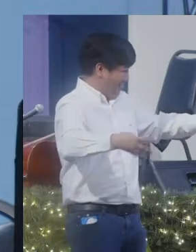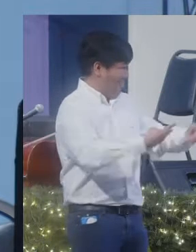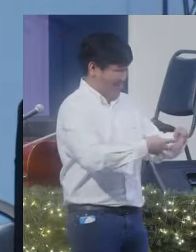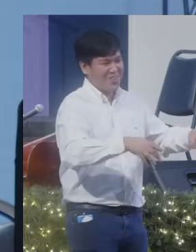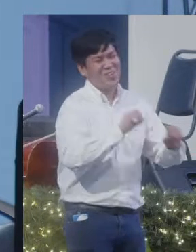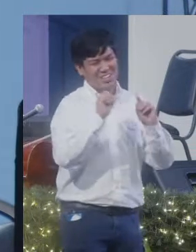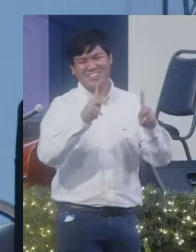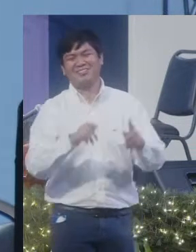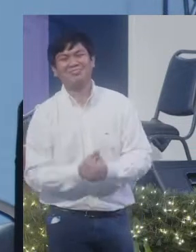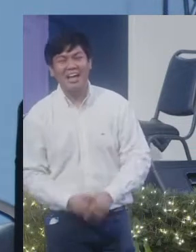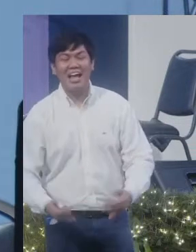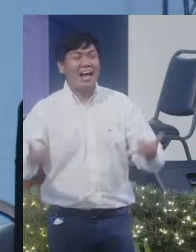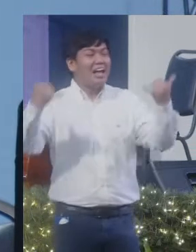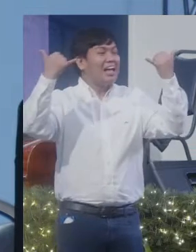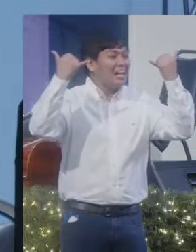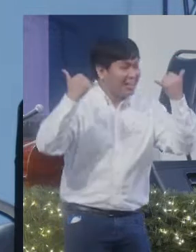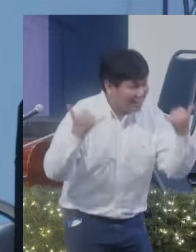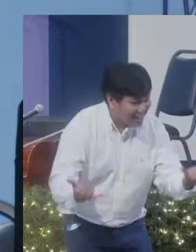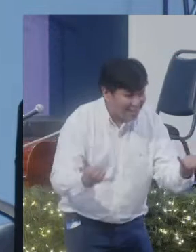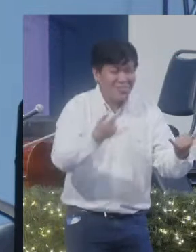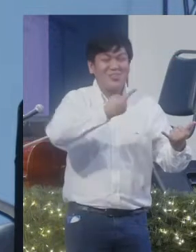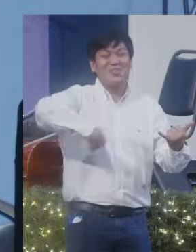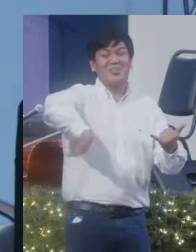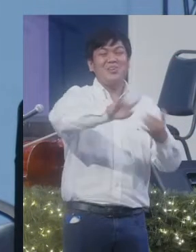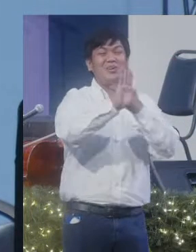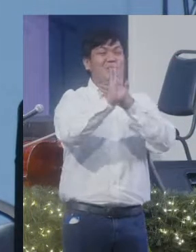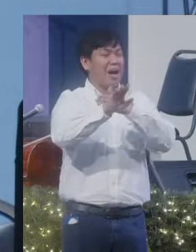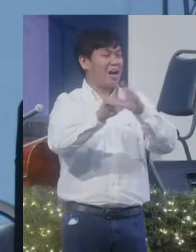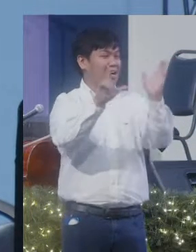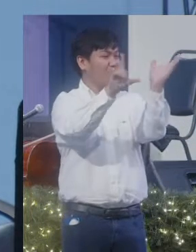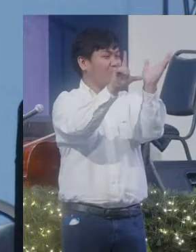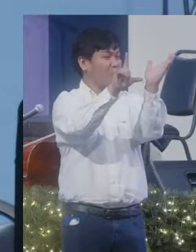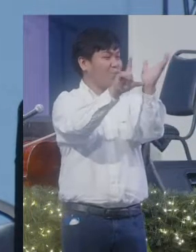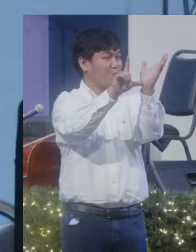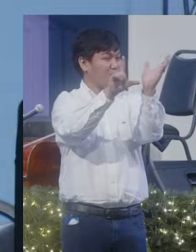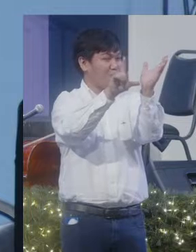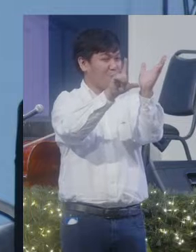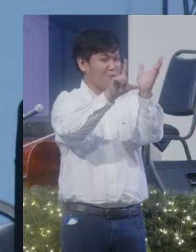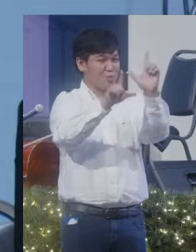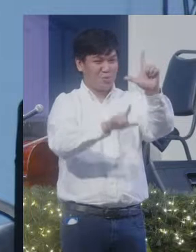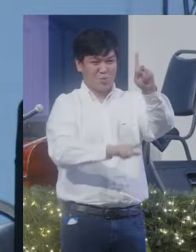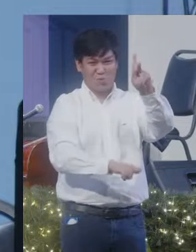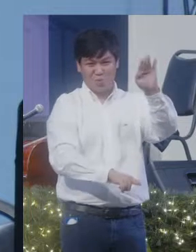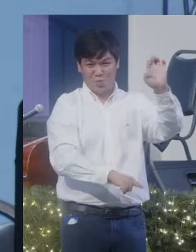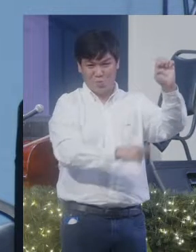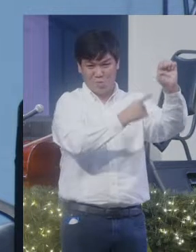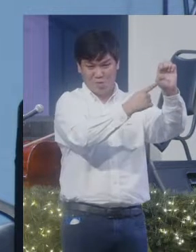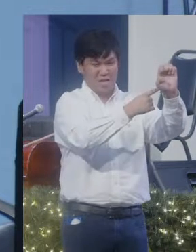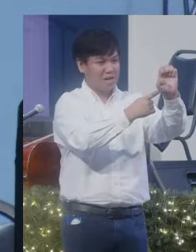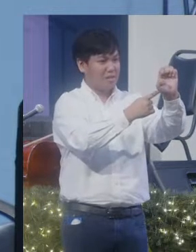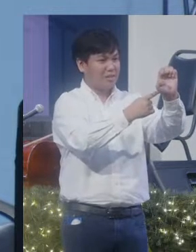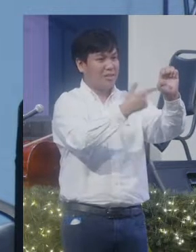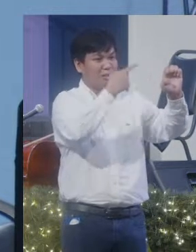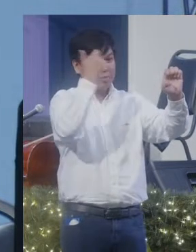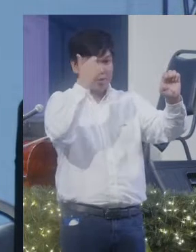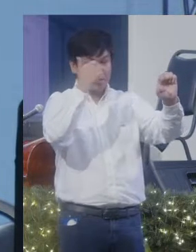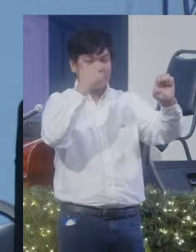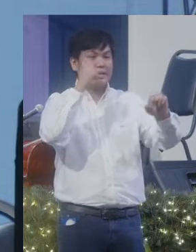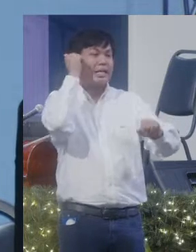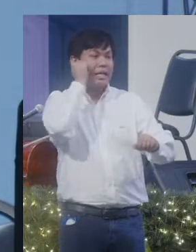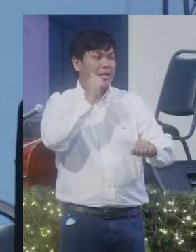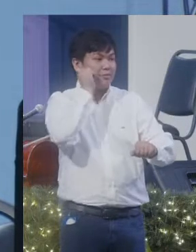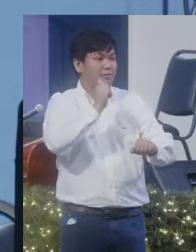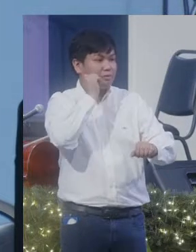kinaugalian dito ay ang mag-aral ng salita ng Diyos book by book, chapter by chapter, verse